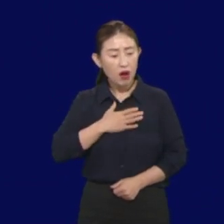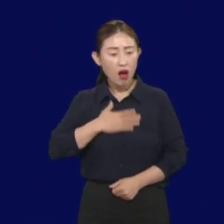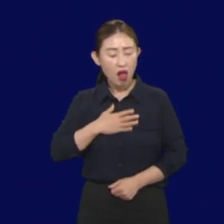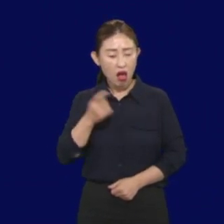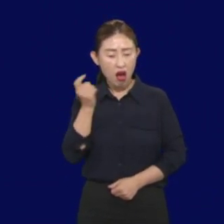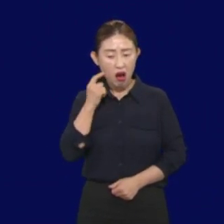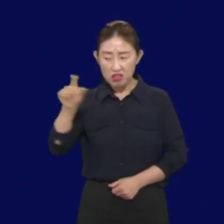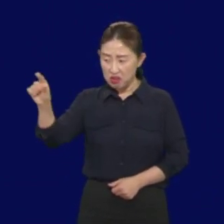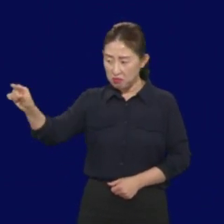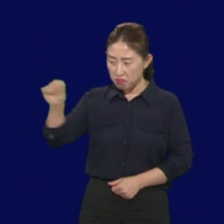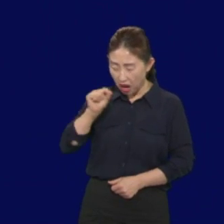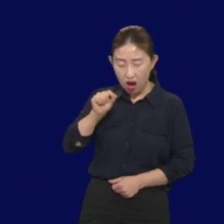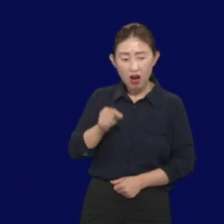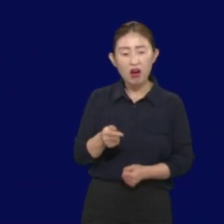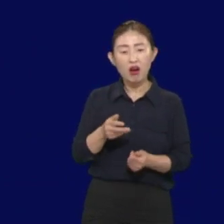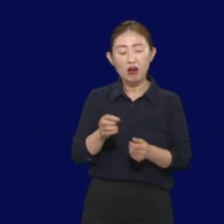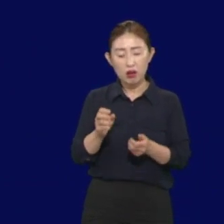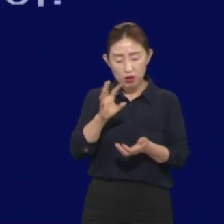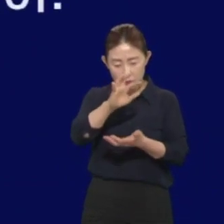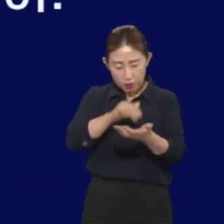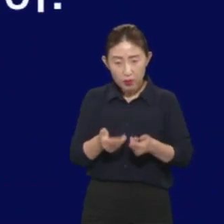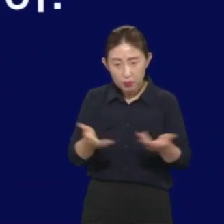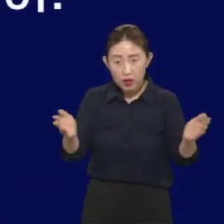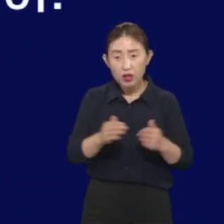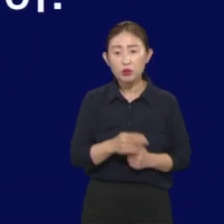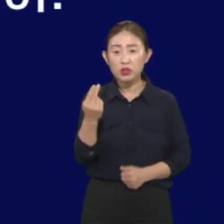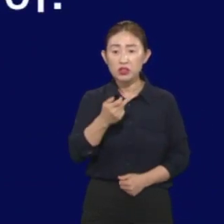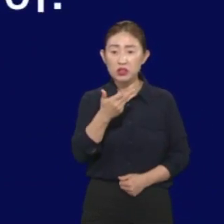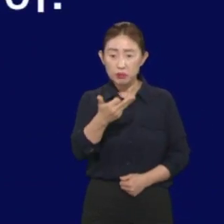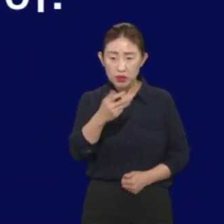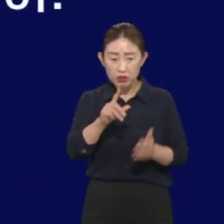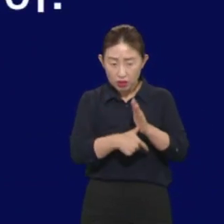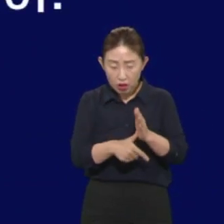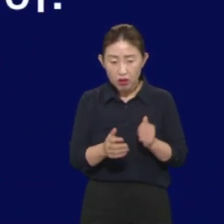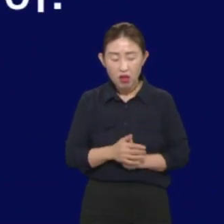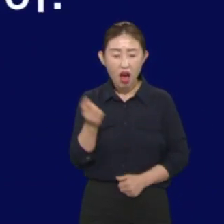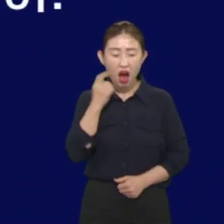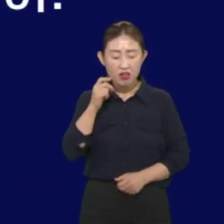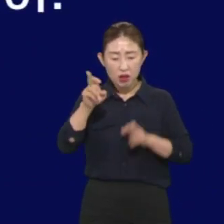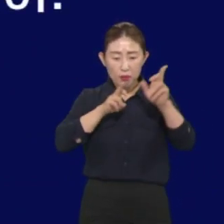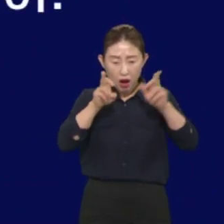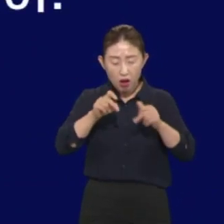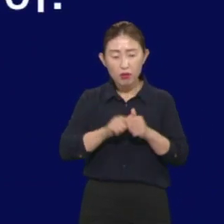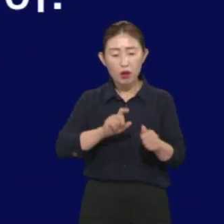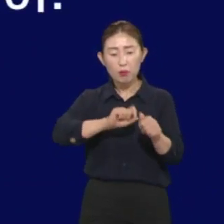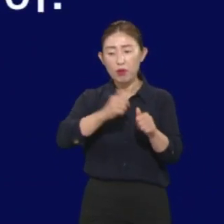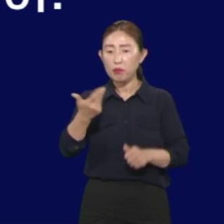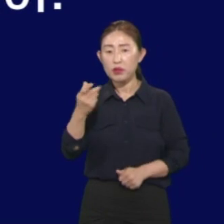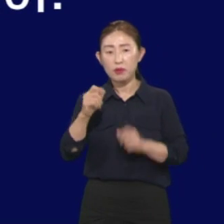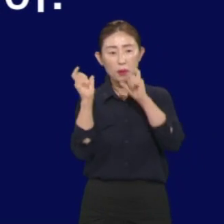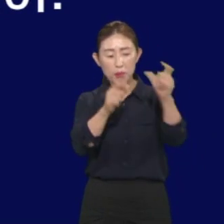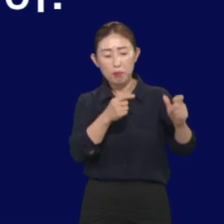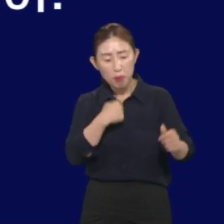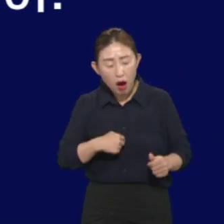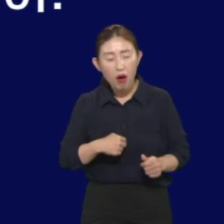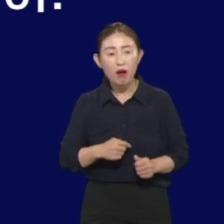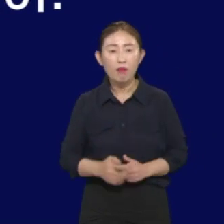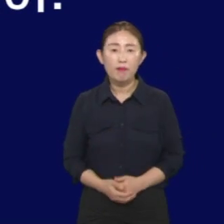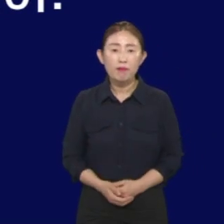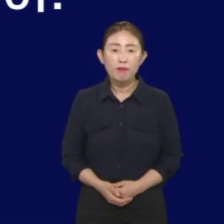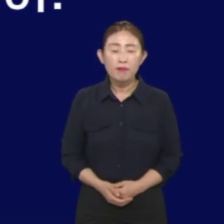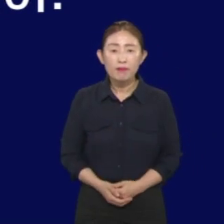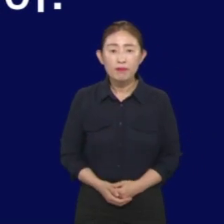허위로 문제를 제기했고 지난 2018년 제7회 지방선거 당시에도 허위 사실 공표로 벌금 80만 원을 선고받은 전력도